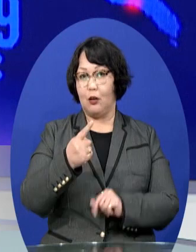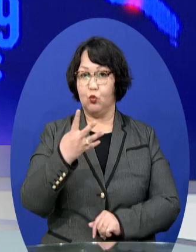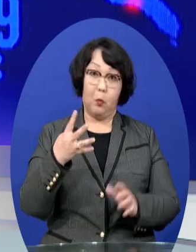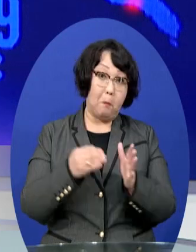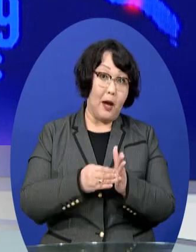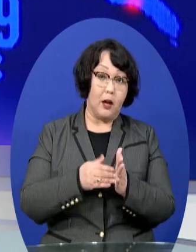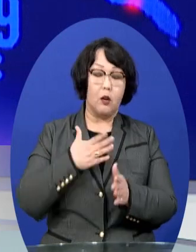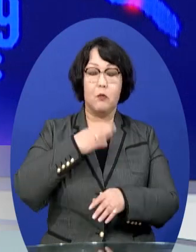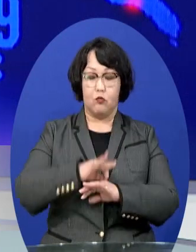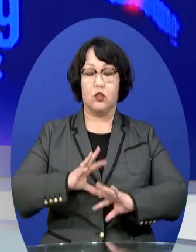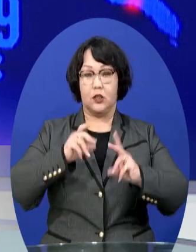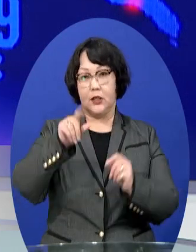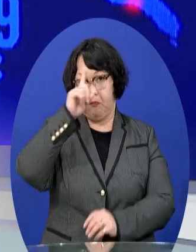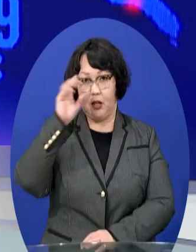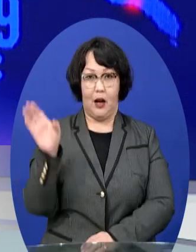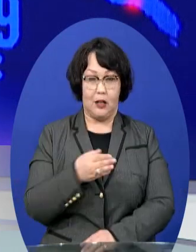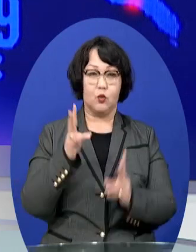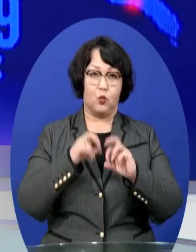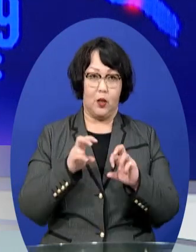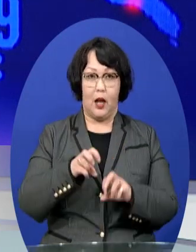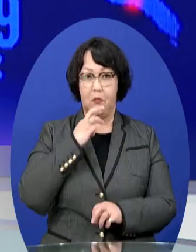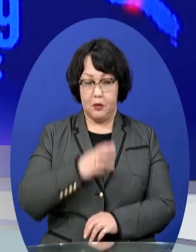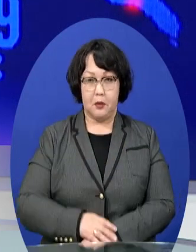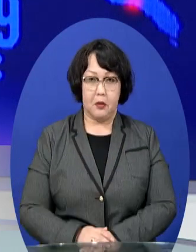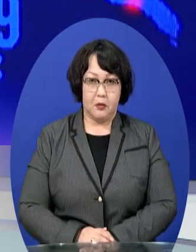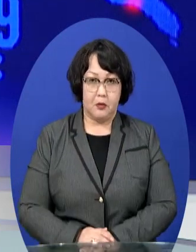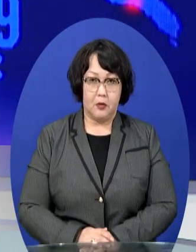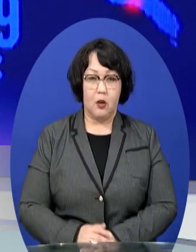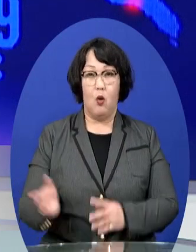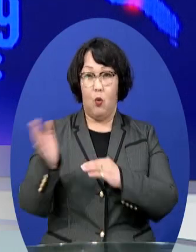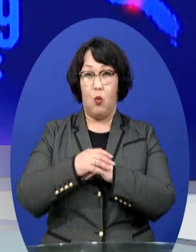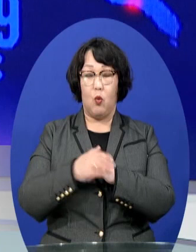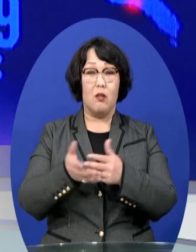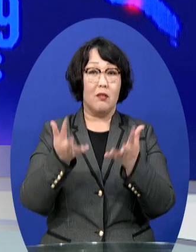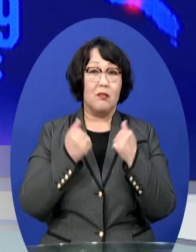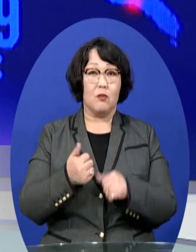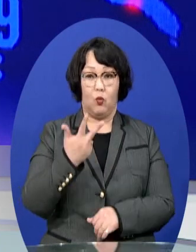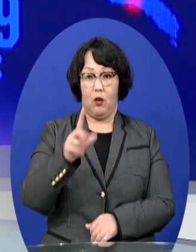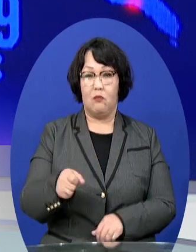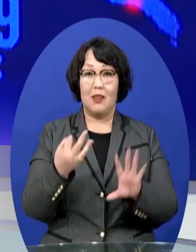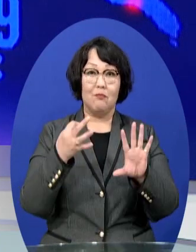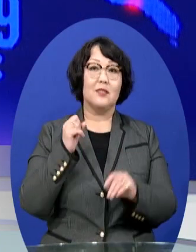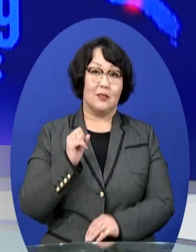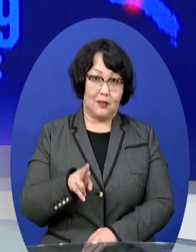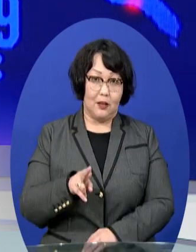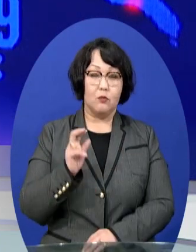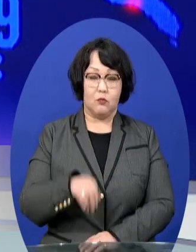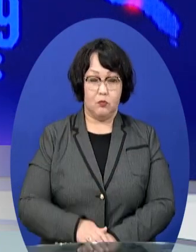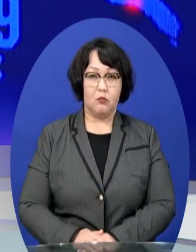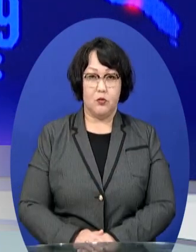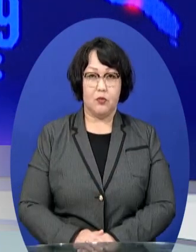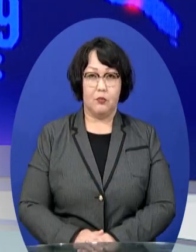гаруй нь эдгэрч имлэгээс гарсан статистик мэдээ байна. Харин нийт эндэгдэл өнөөдрийн байдлаар 3.8 сая гаруйд хүрээд байна.